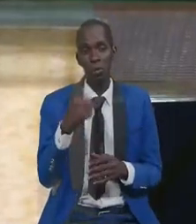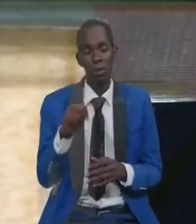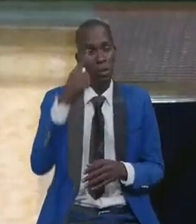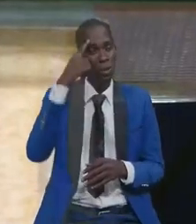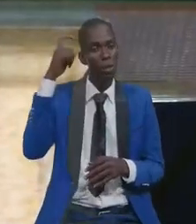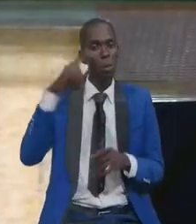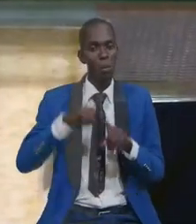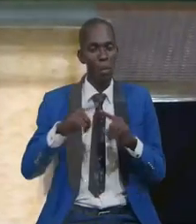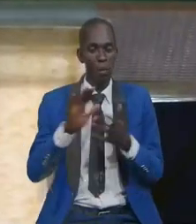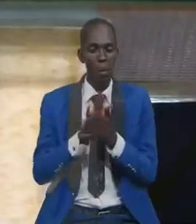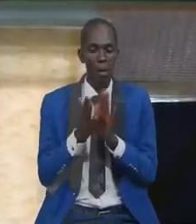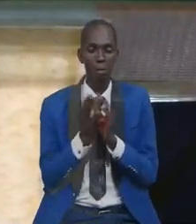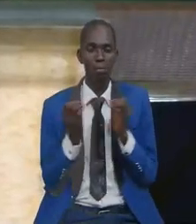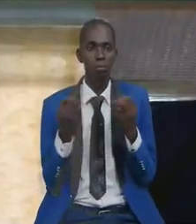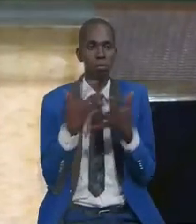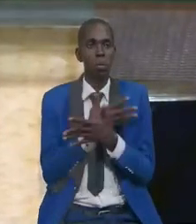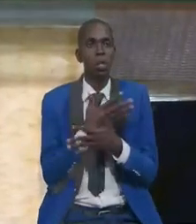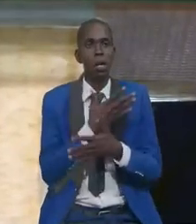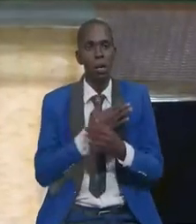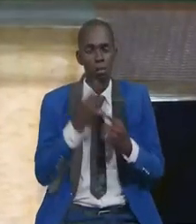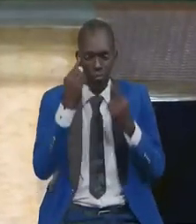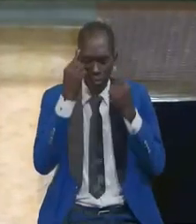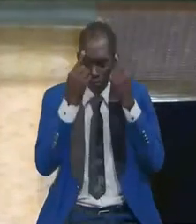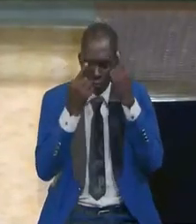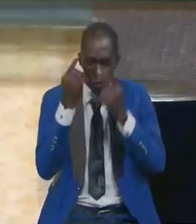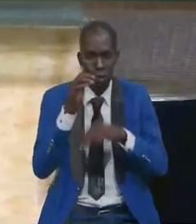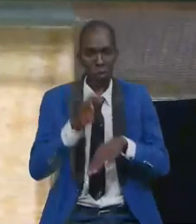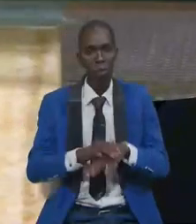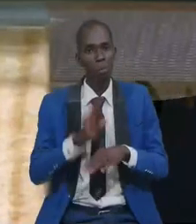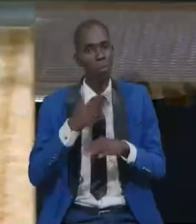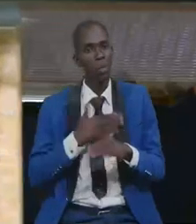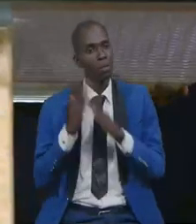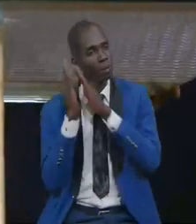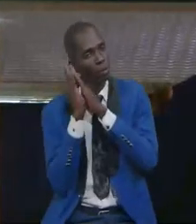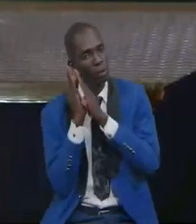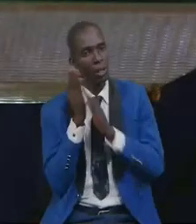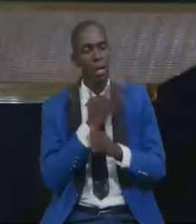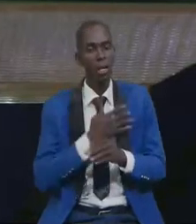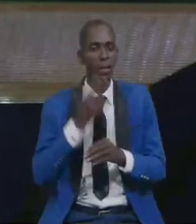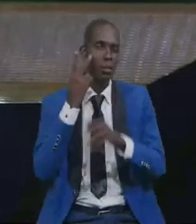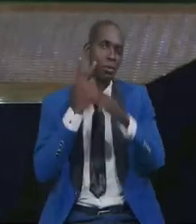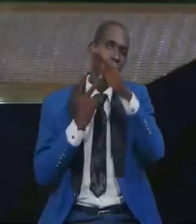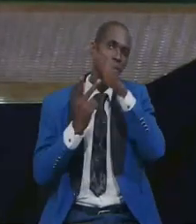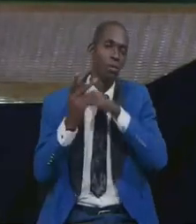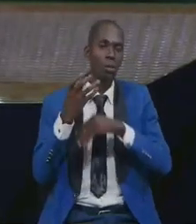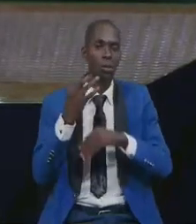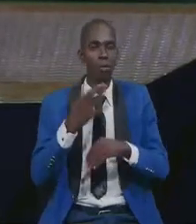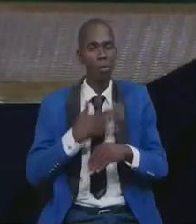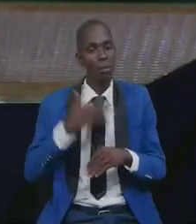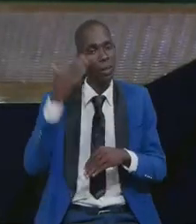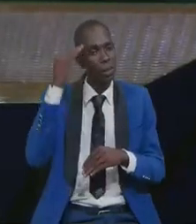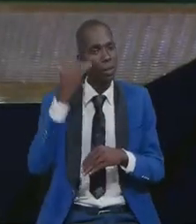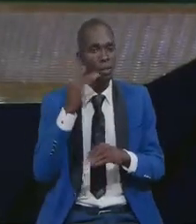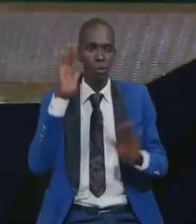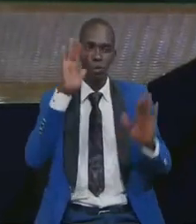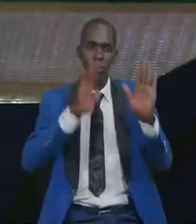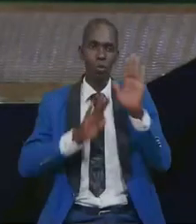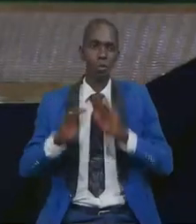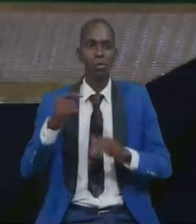effrayé et les pensées dont je poursuivis sur ma couche et les visions de mon esprit me remplissaient